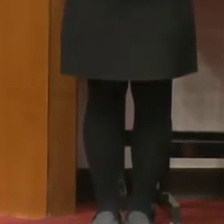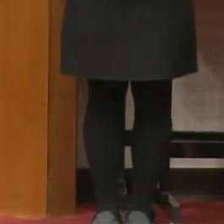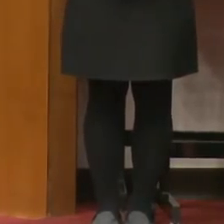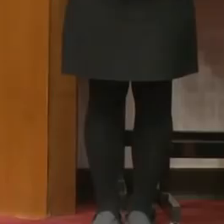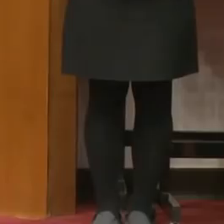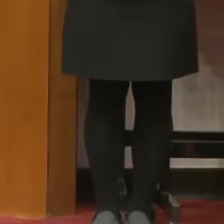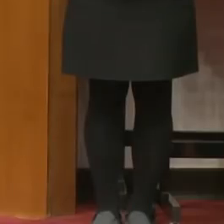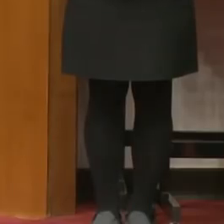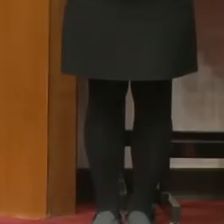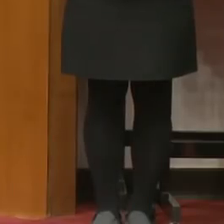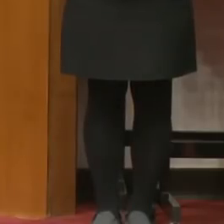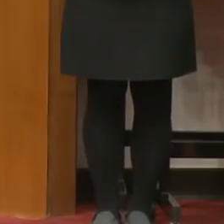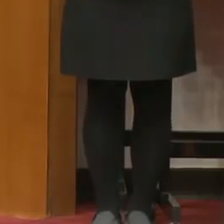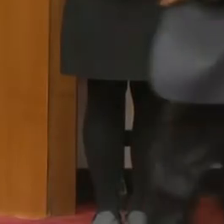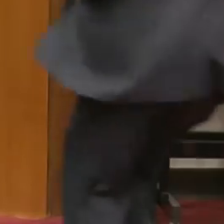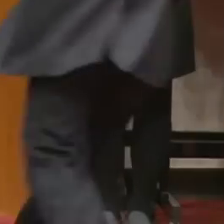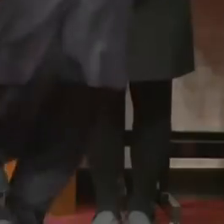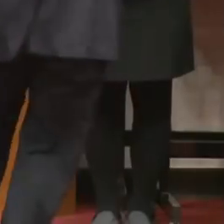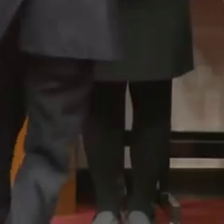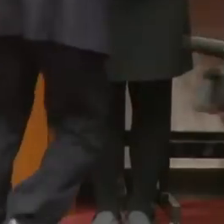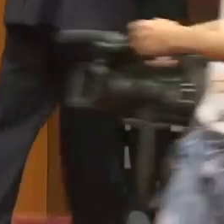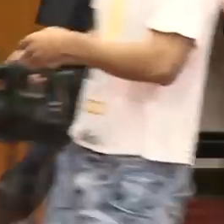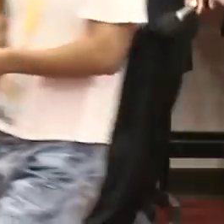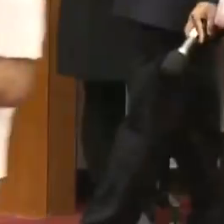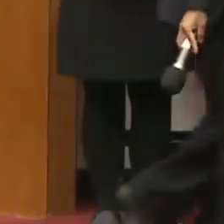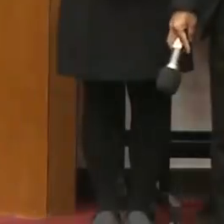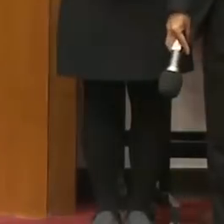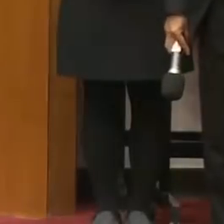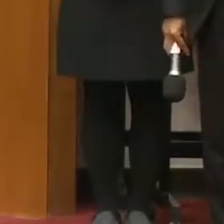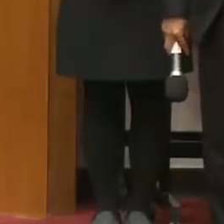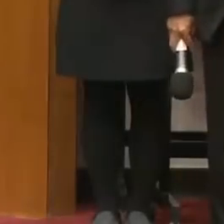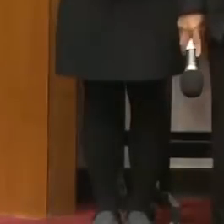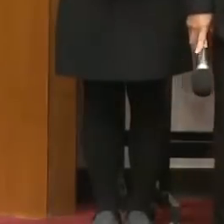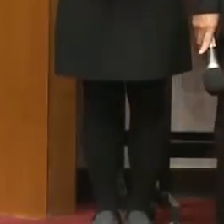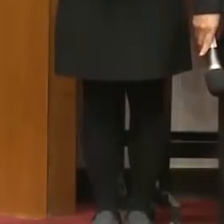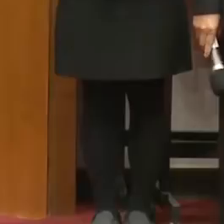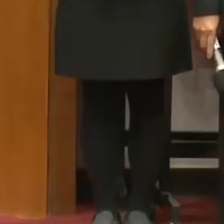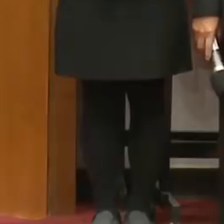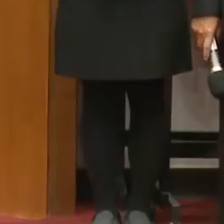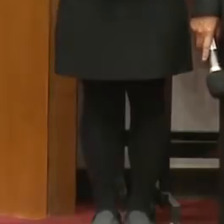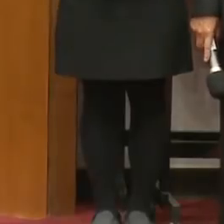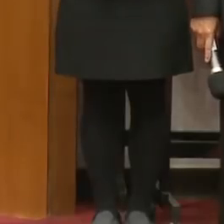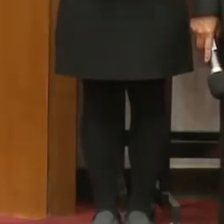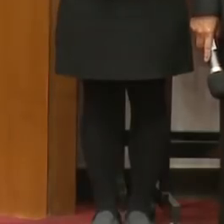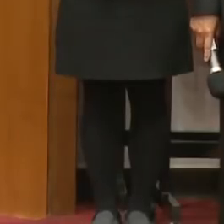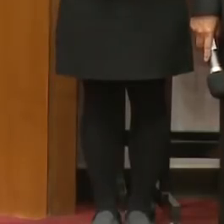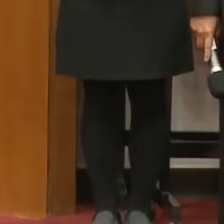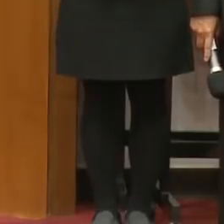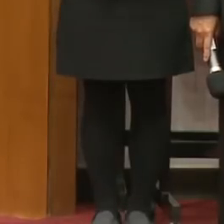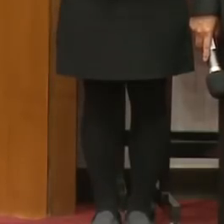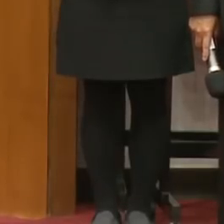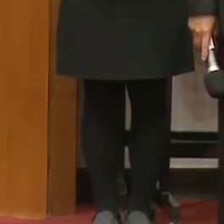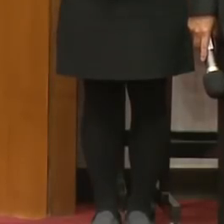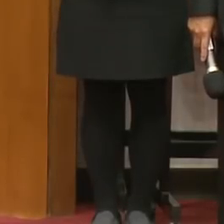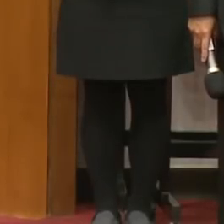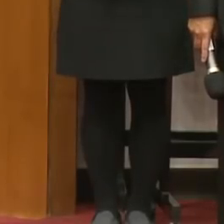礼，首先推举主持人。依地方制度法第33条规定，请最资